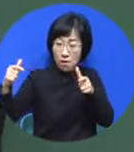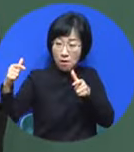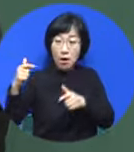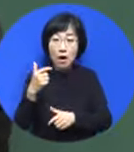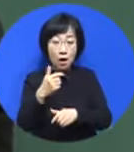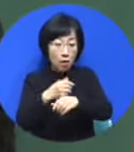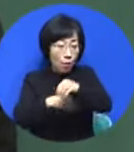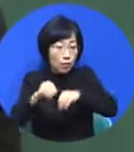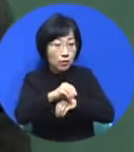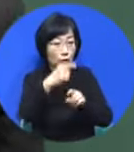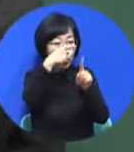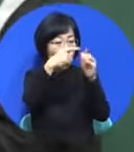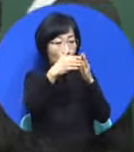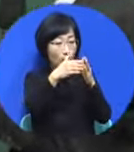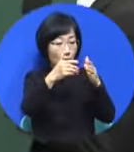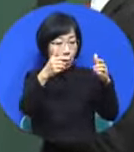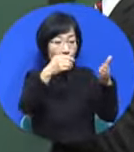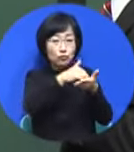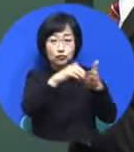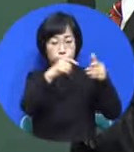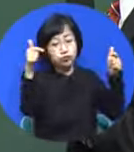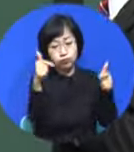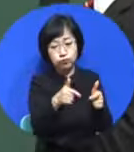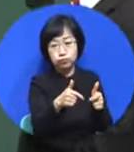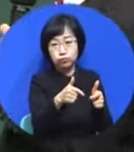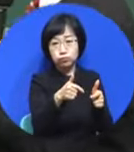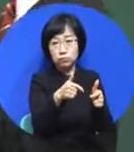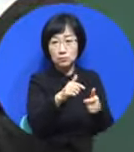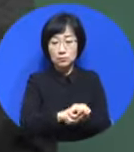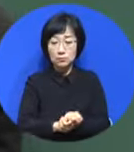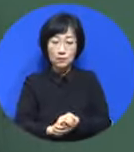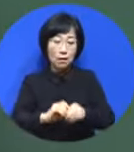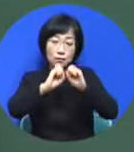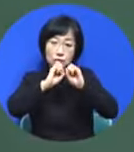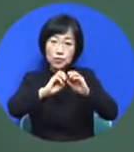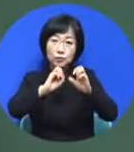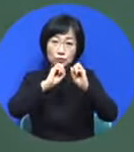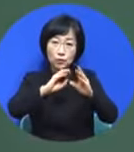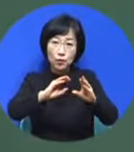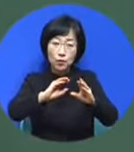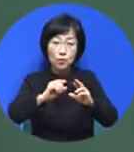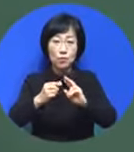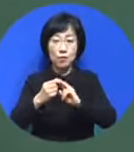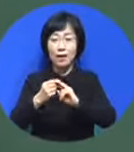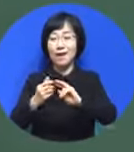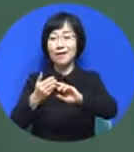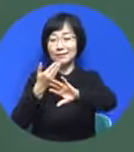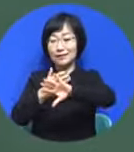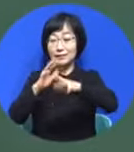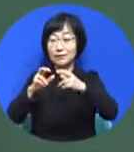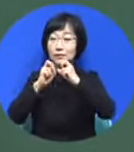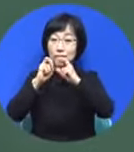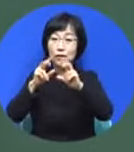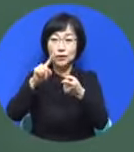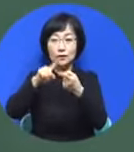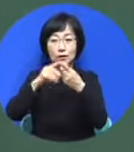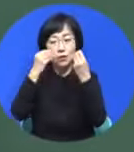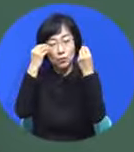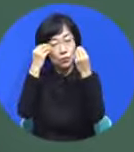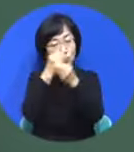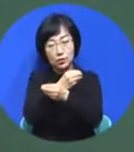There are so many theological seminaries out there, but the churches are closing their doors. 전도 선교 의에 오해한 거예요. It is because people